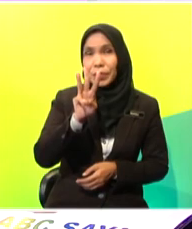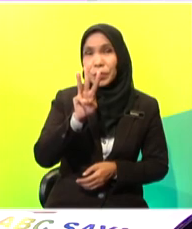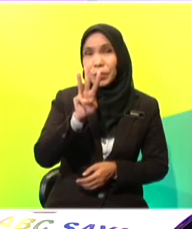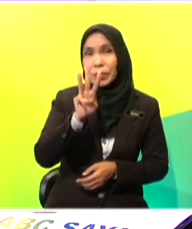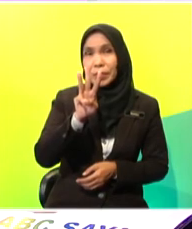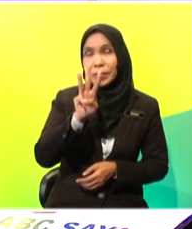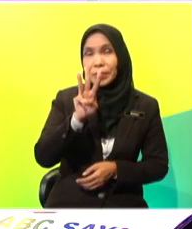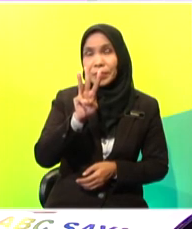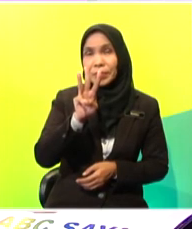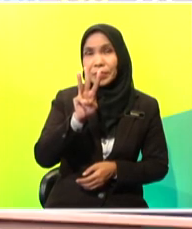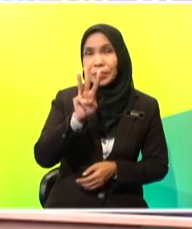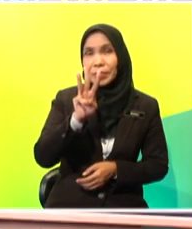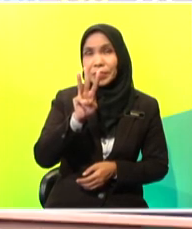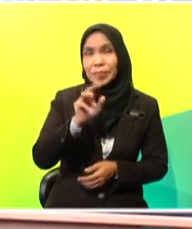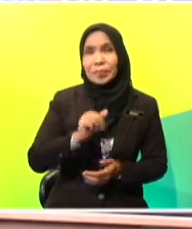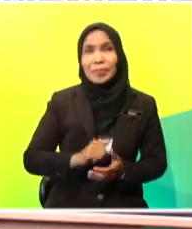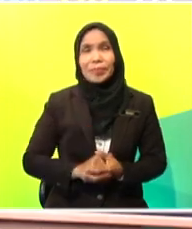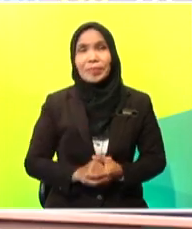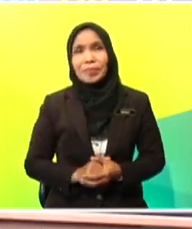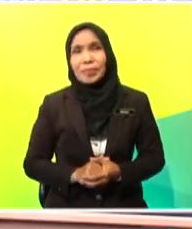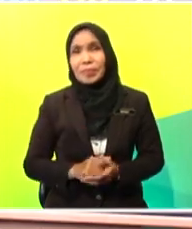uh Oke